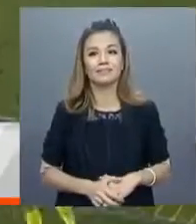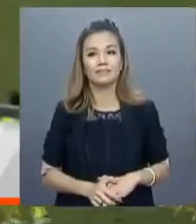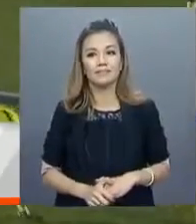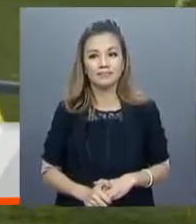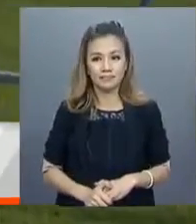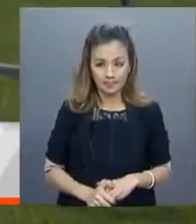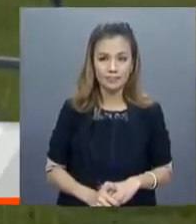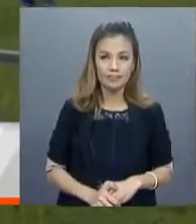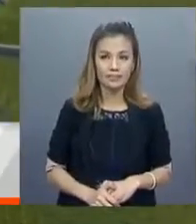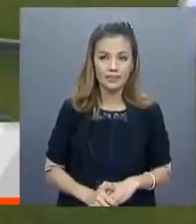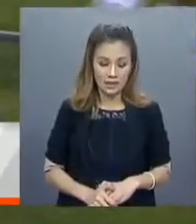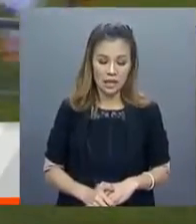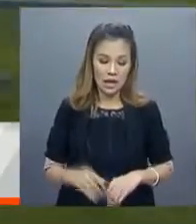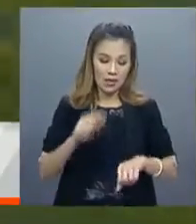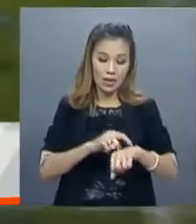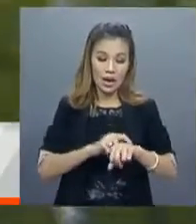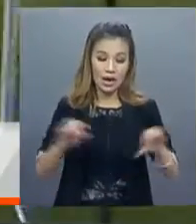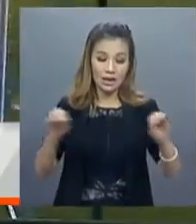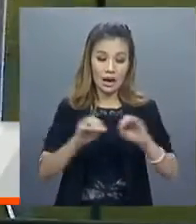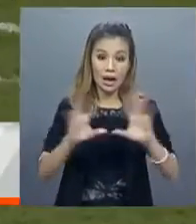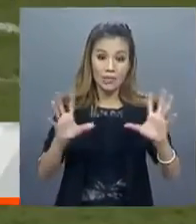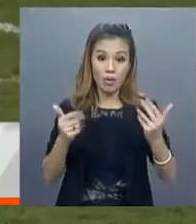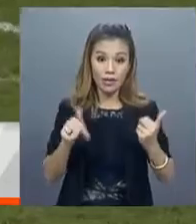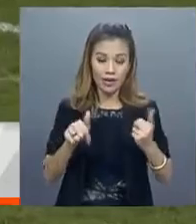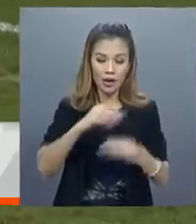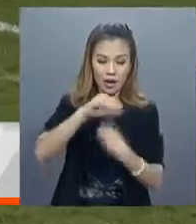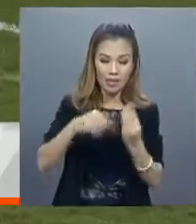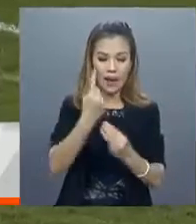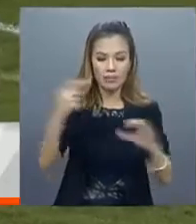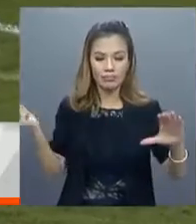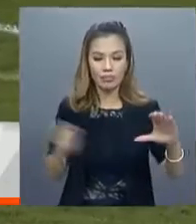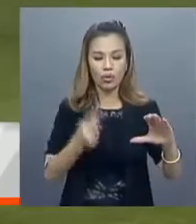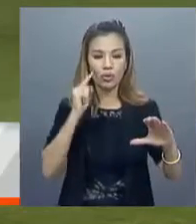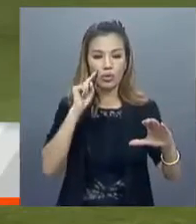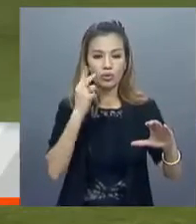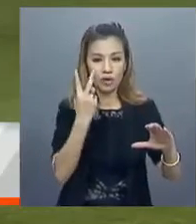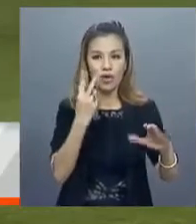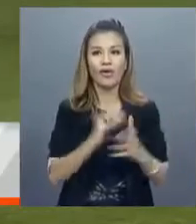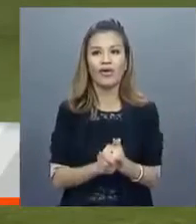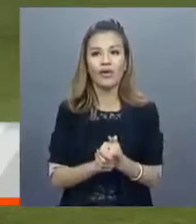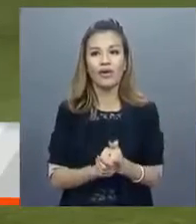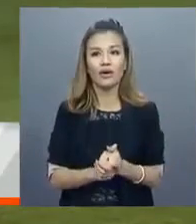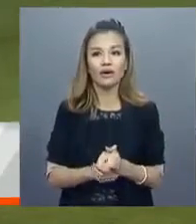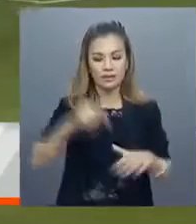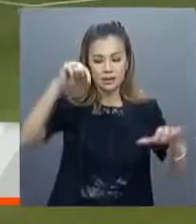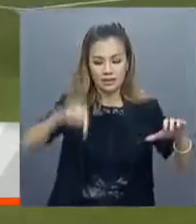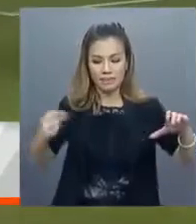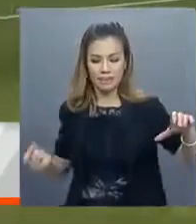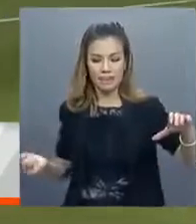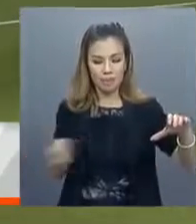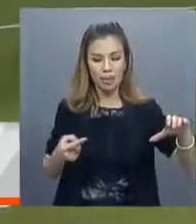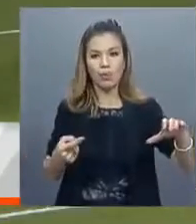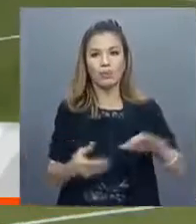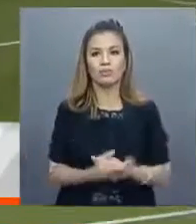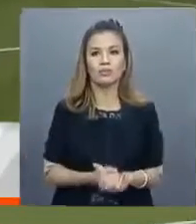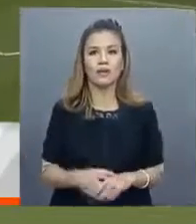1-0 แต่ว่าก่อนหมดครึ่งแรกนะครับทีมแมนยูก็มาได้ลูกที่2นะครับจากการสังหารฟรีคิกของฮวนมาต้าข้าม